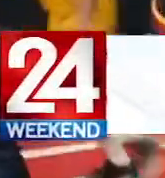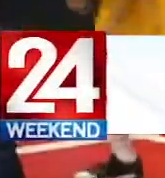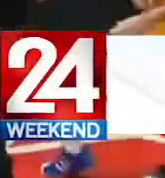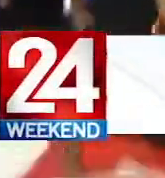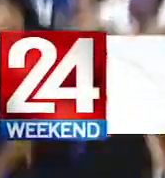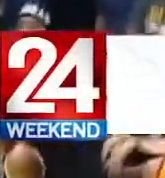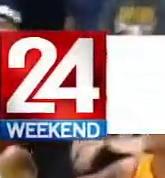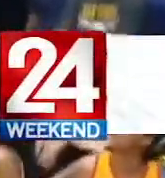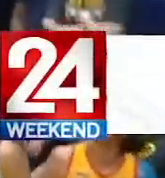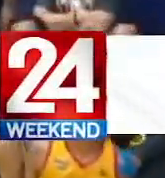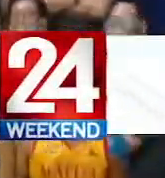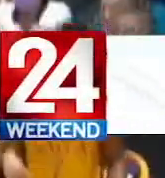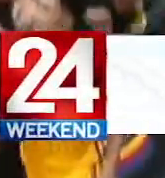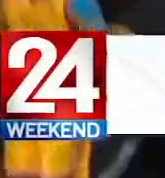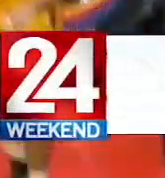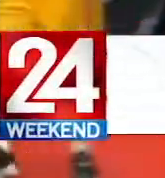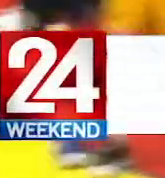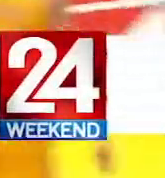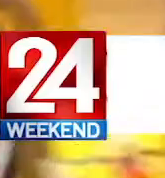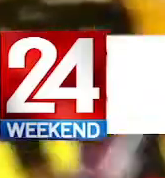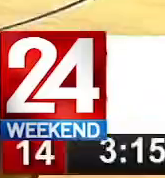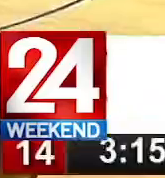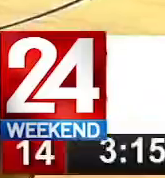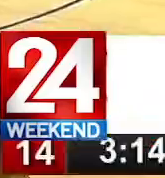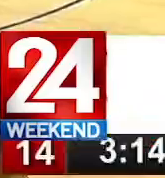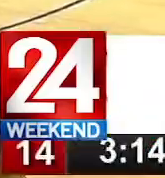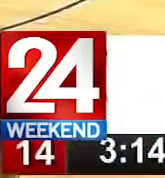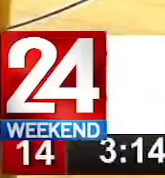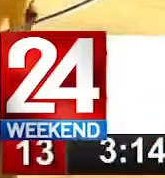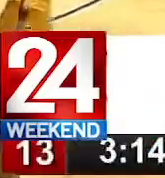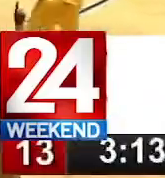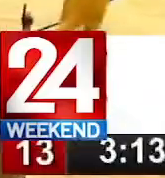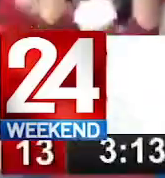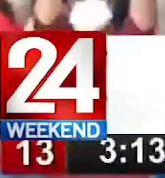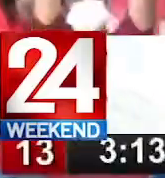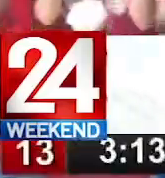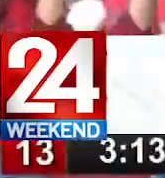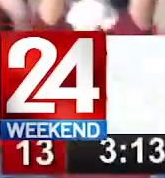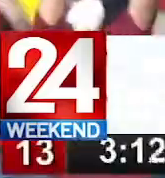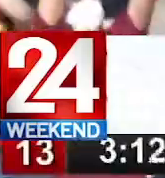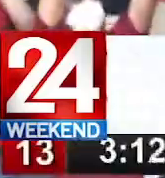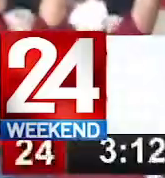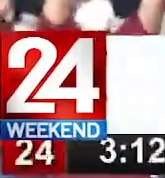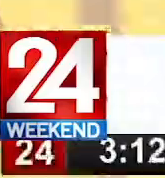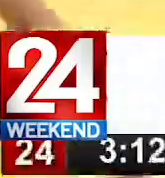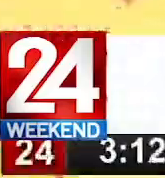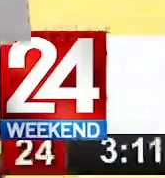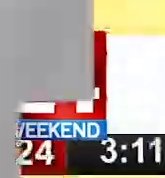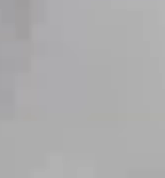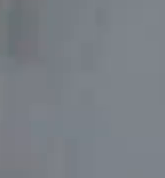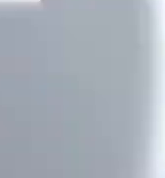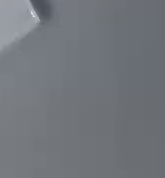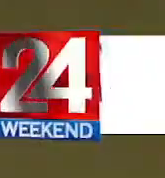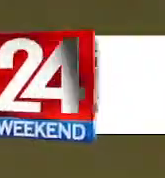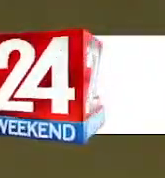Letran Knights, kampiyon ulit matapos talunin ng Mapua Cardinals sa NCAA Season 97 Basketball Finals.